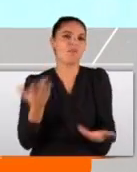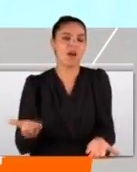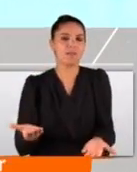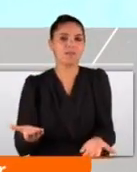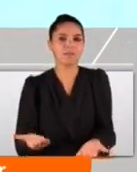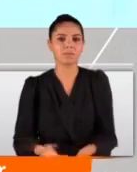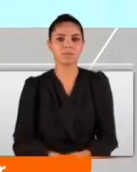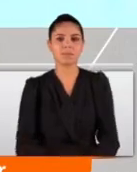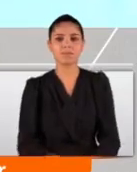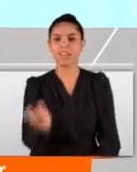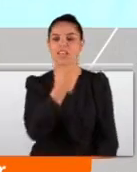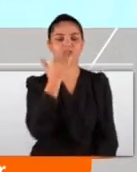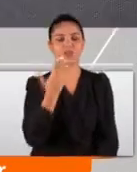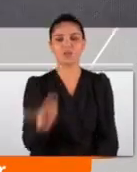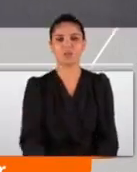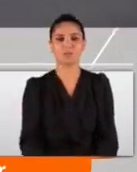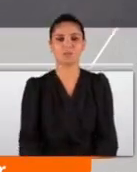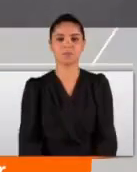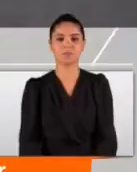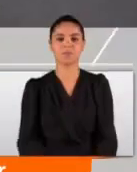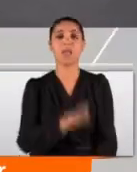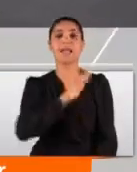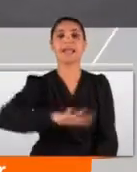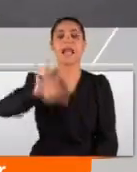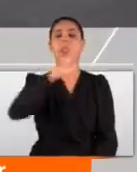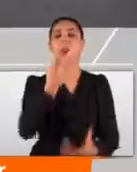şekilde. Kaçış yok. Kesinlikle yok. Genel anlamda her